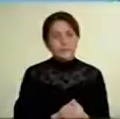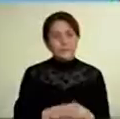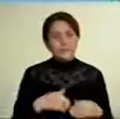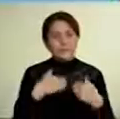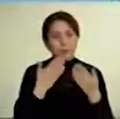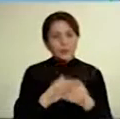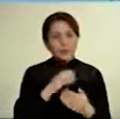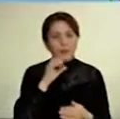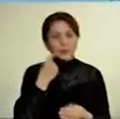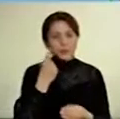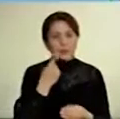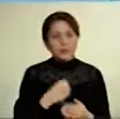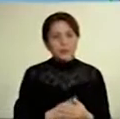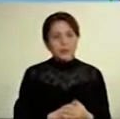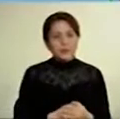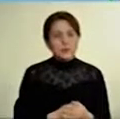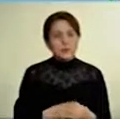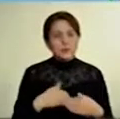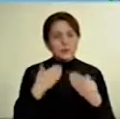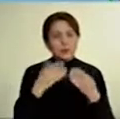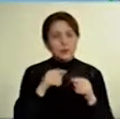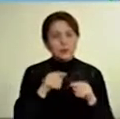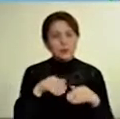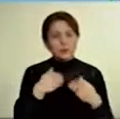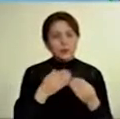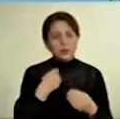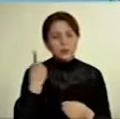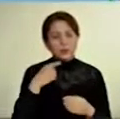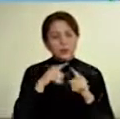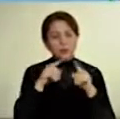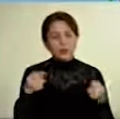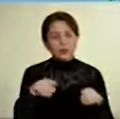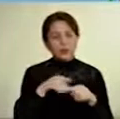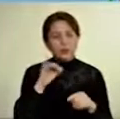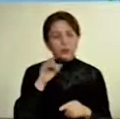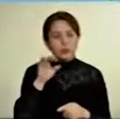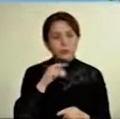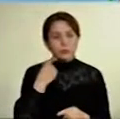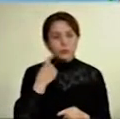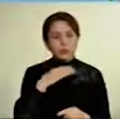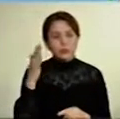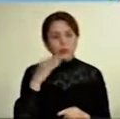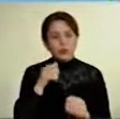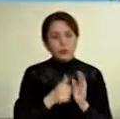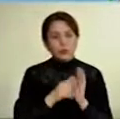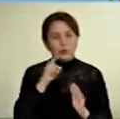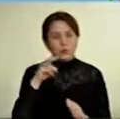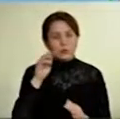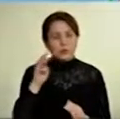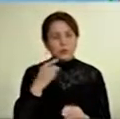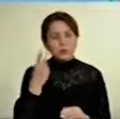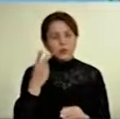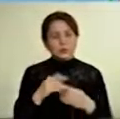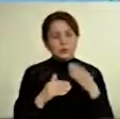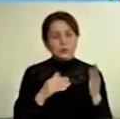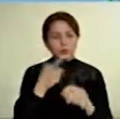Berilgan S1, ya'ni mana bu berilgan birinchi uchburchakimizning yuzi. Bitta tomoni 6 desimetr, ikkinchi